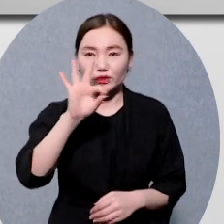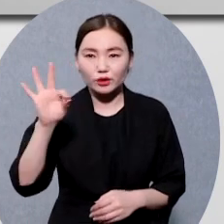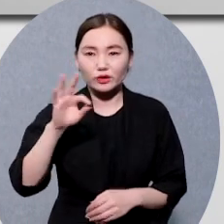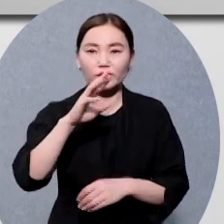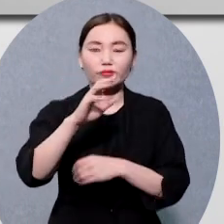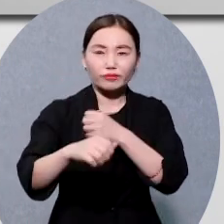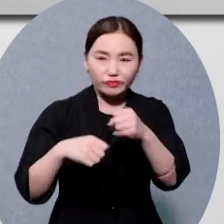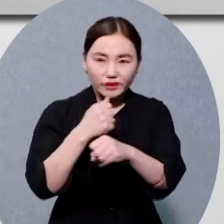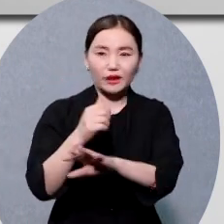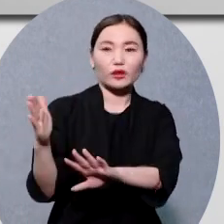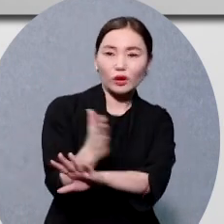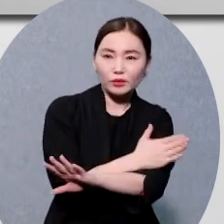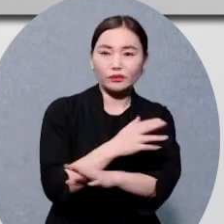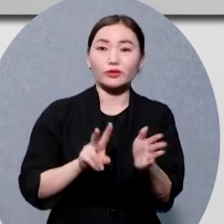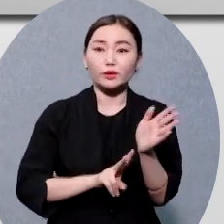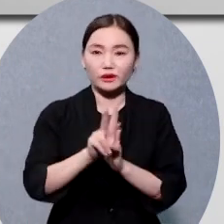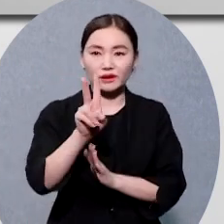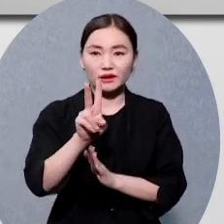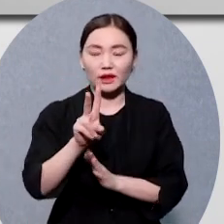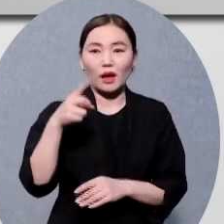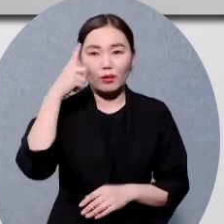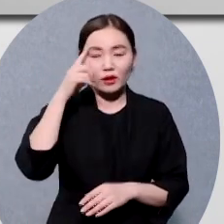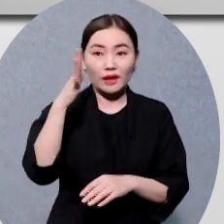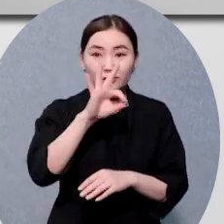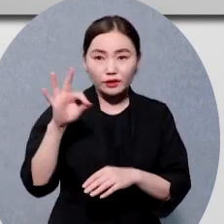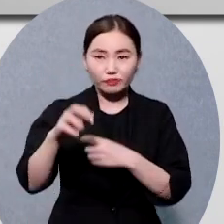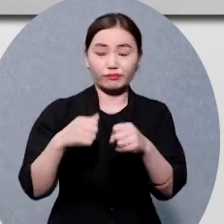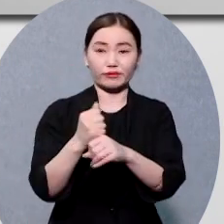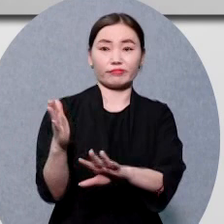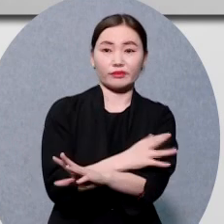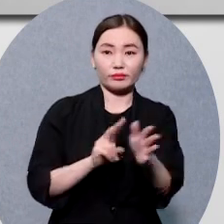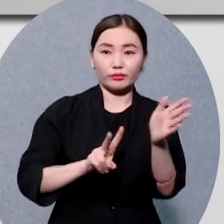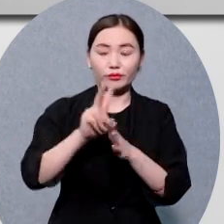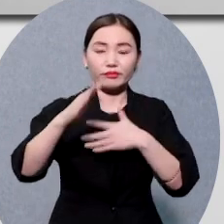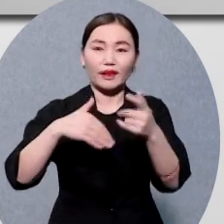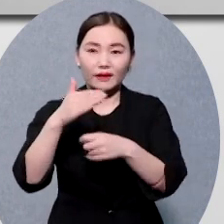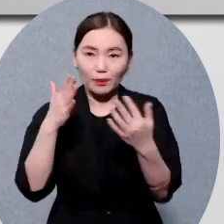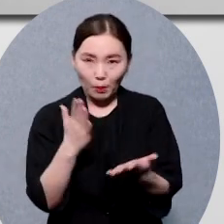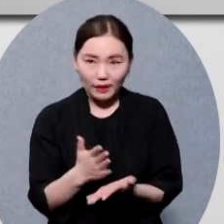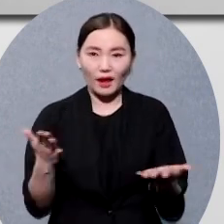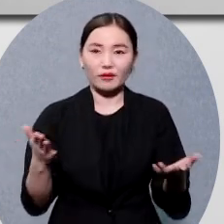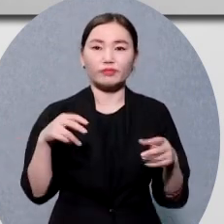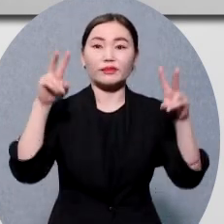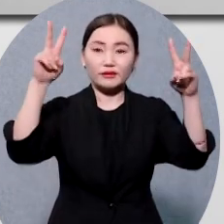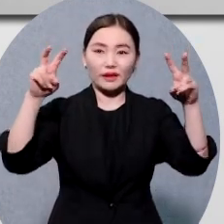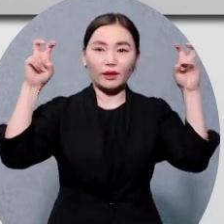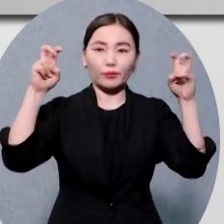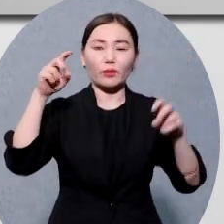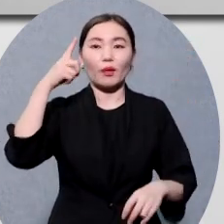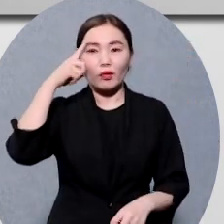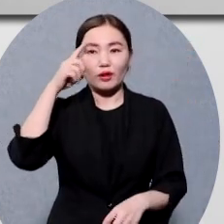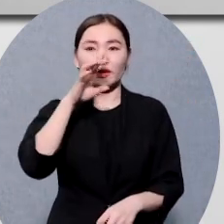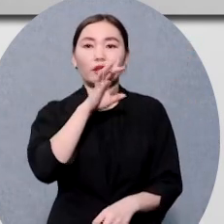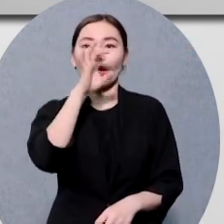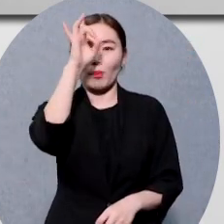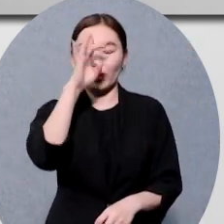За Монголд одоогоос 500 орчим жилийн өмнө бурхны шашин дахин дэлгэрчээ. За ингээд өнөөдрийн үзэх хичээлийн маань сэдв бол Монгол